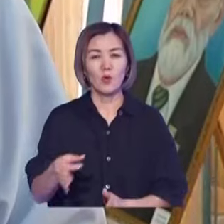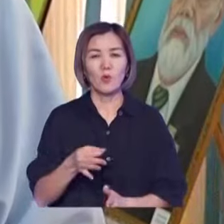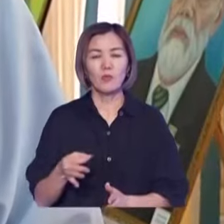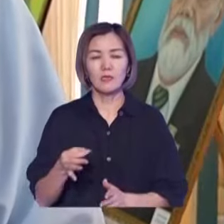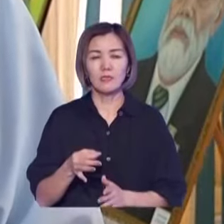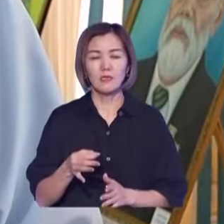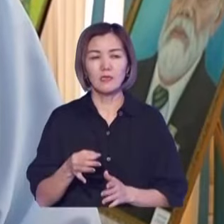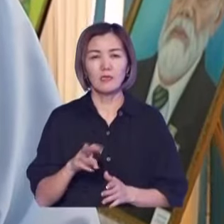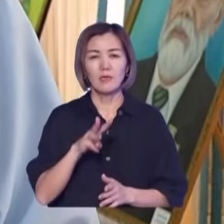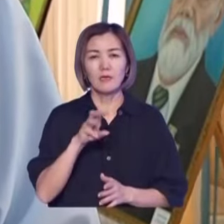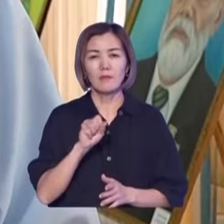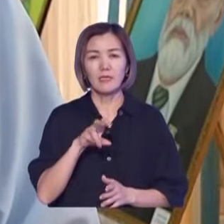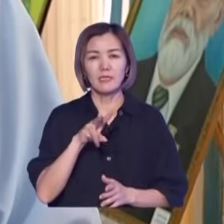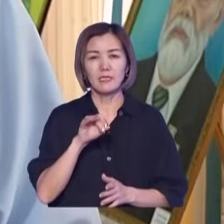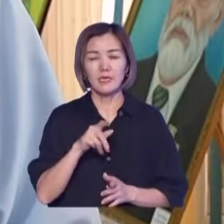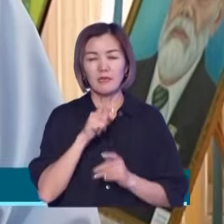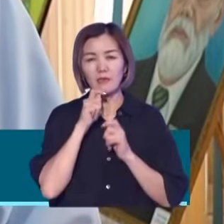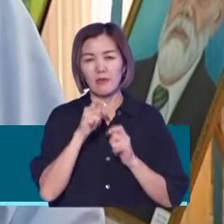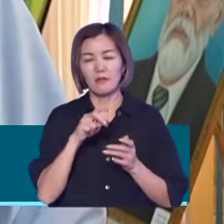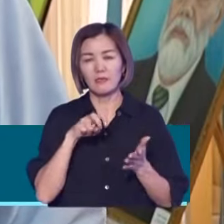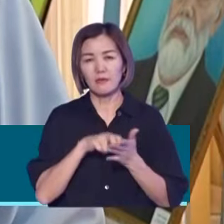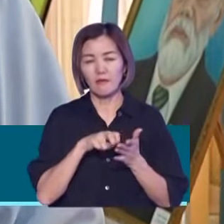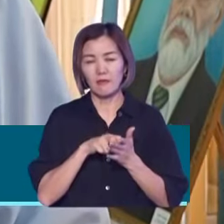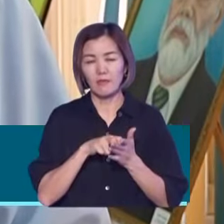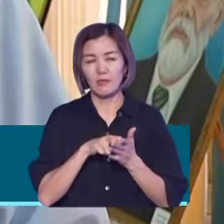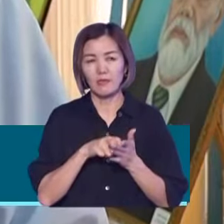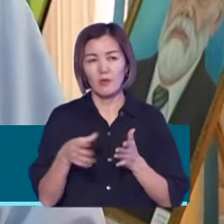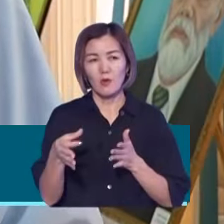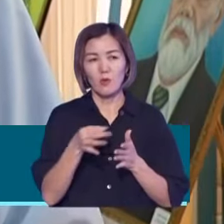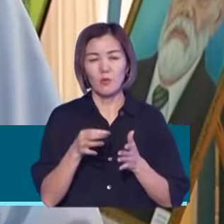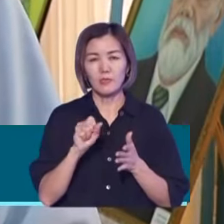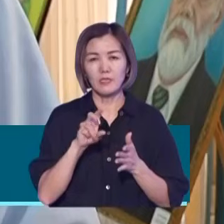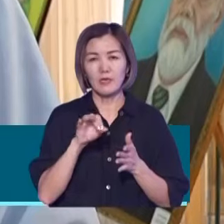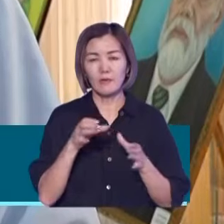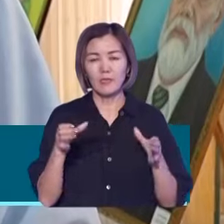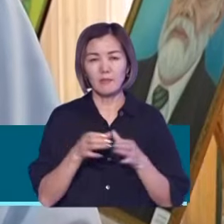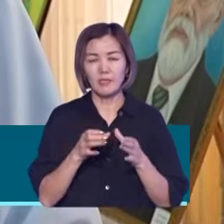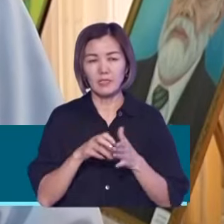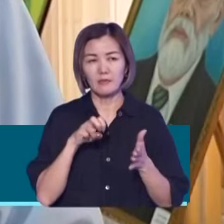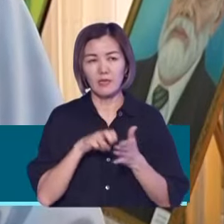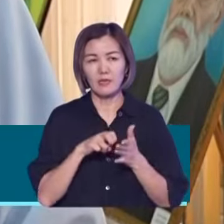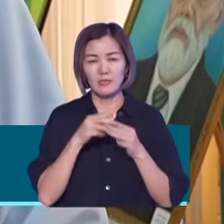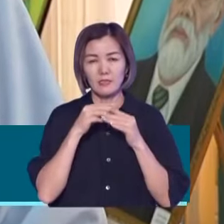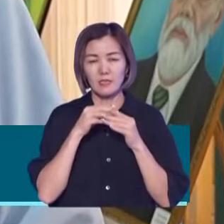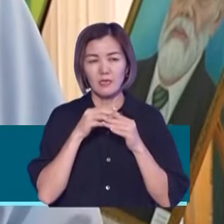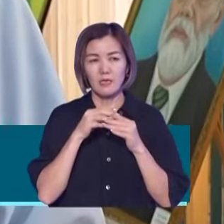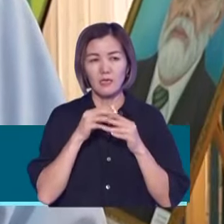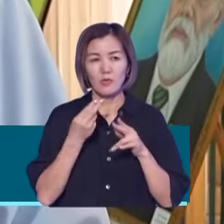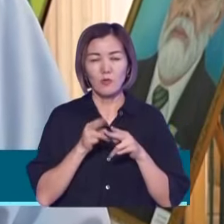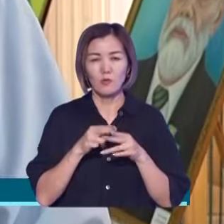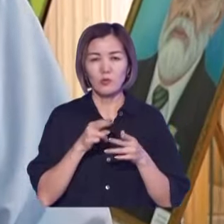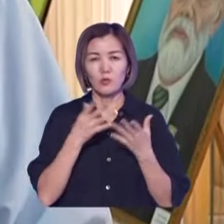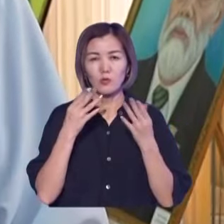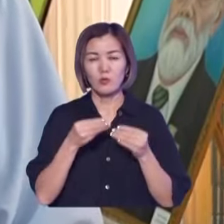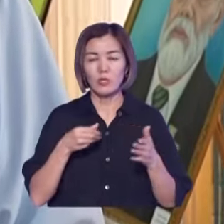Облыстық мәслихаттың алғыс хатыменен, содан кейін облыстық аманат партиясының алғыс хаттарыменен осыған дейін